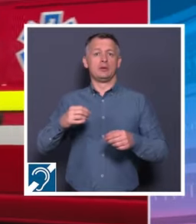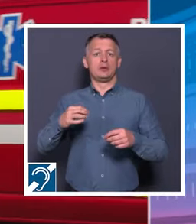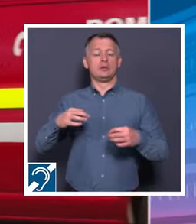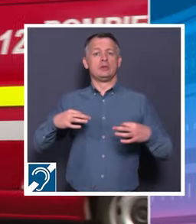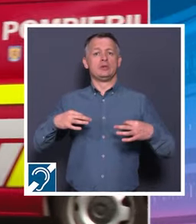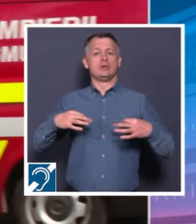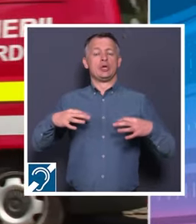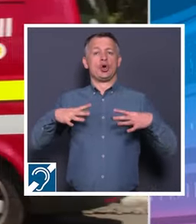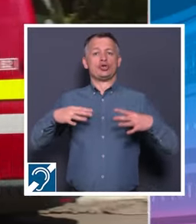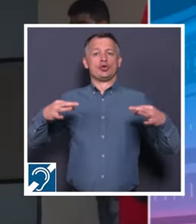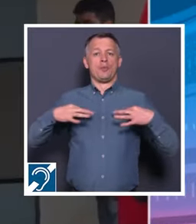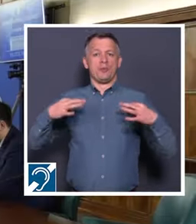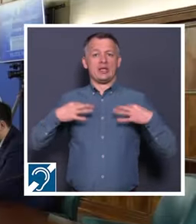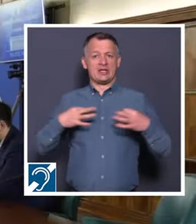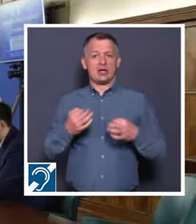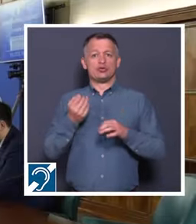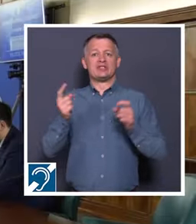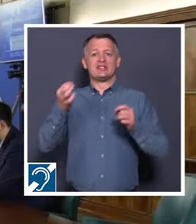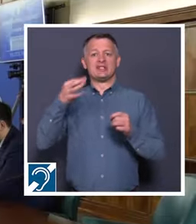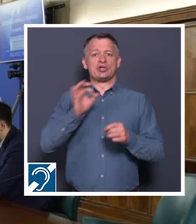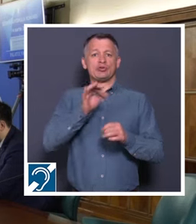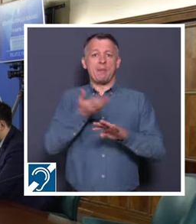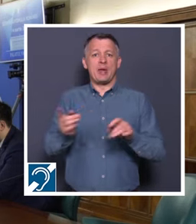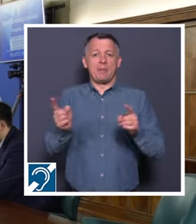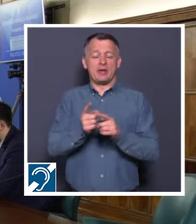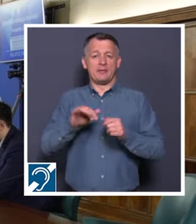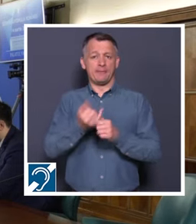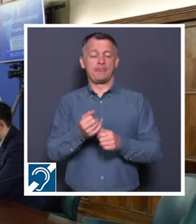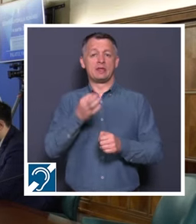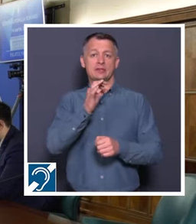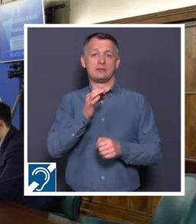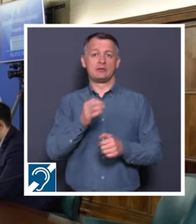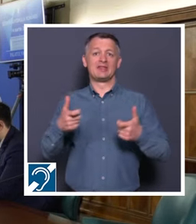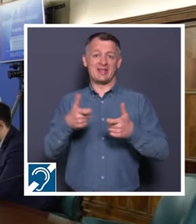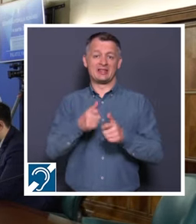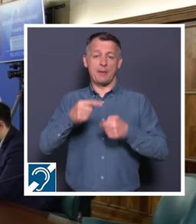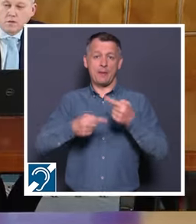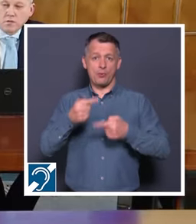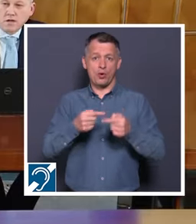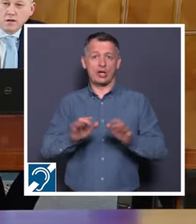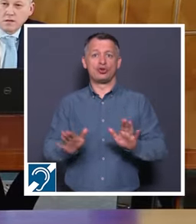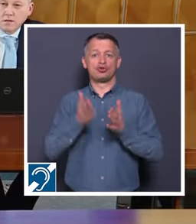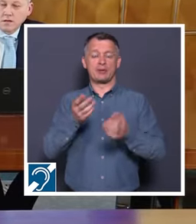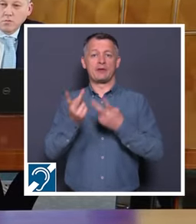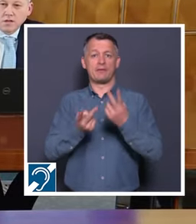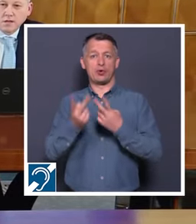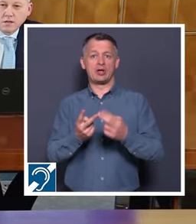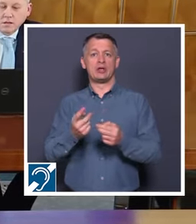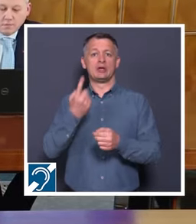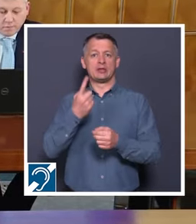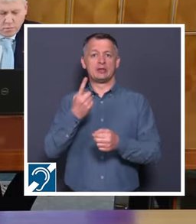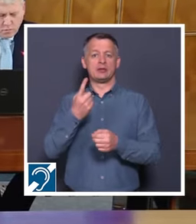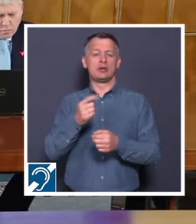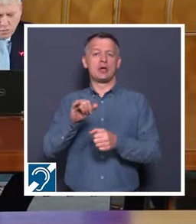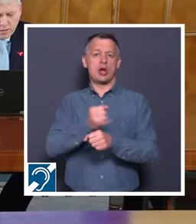cu 10% decât ar fi trebuit să fie. Taxa pe boală, în cuantum de 10%, intrată în vigoare la începutul acestui an, în luna ianuarie,